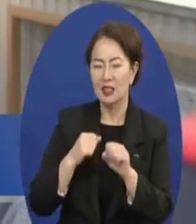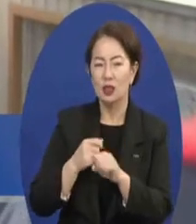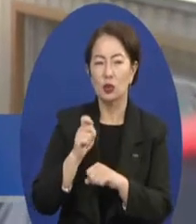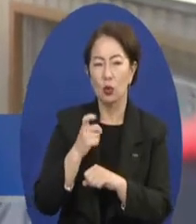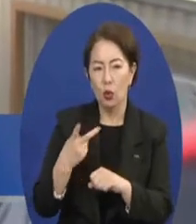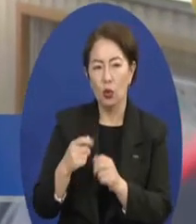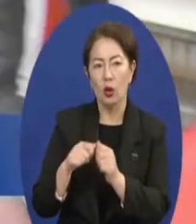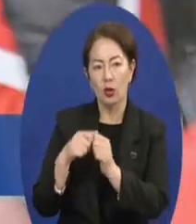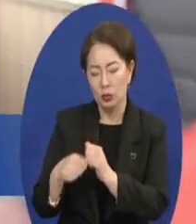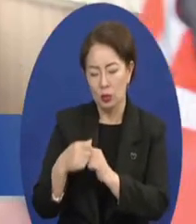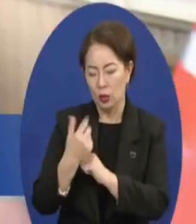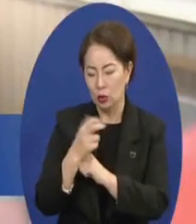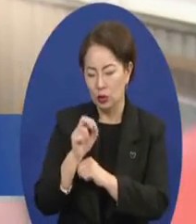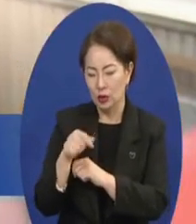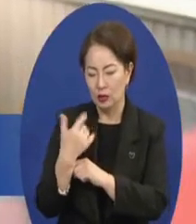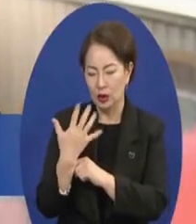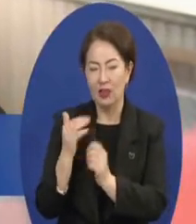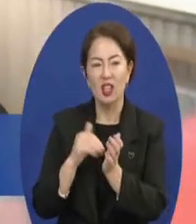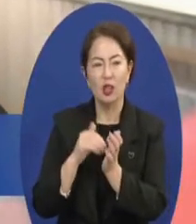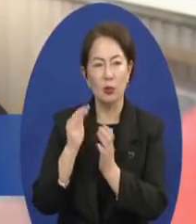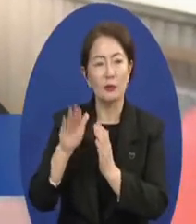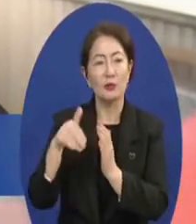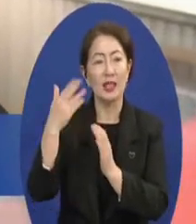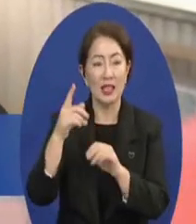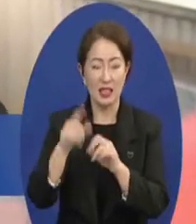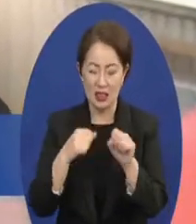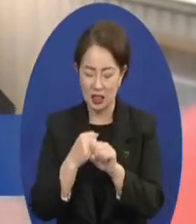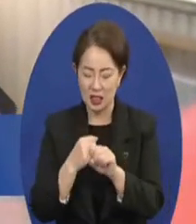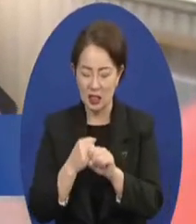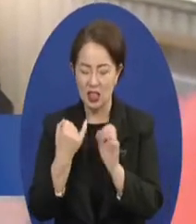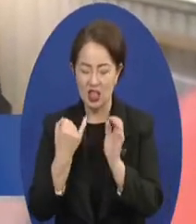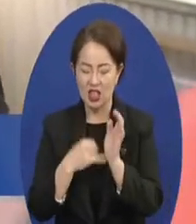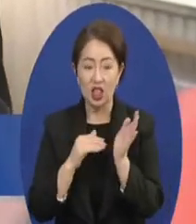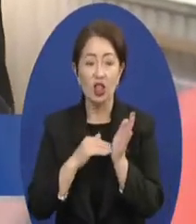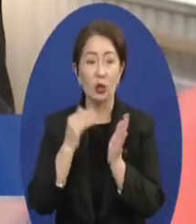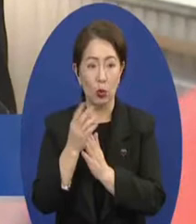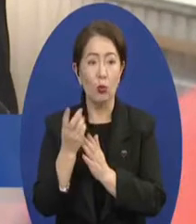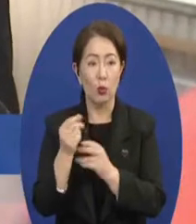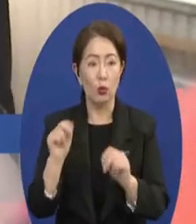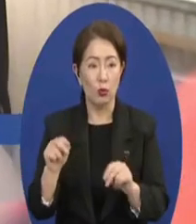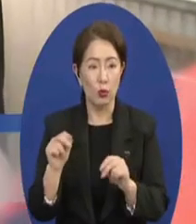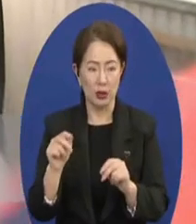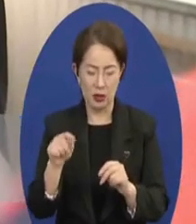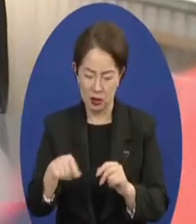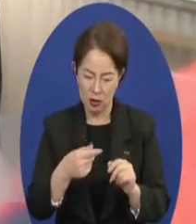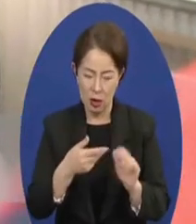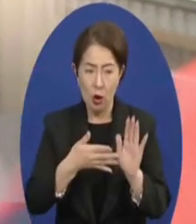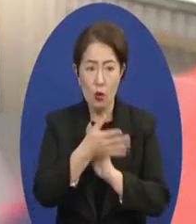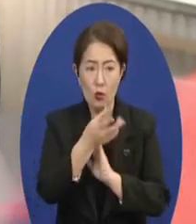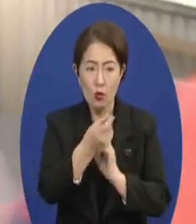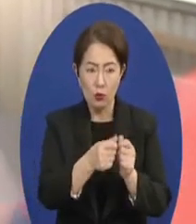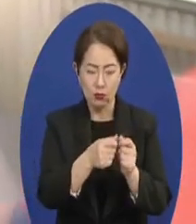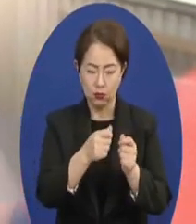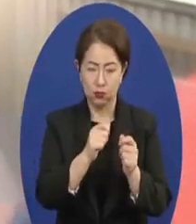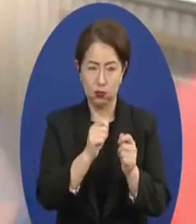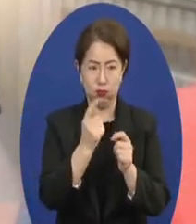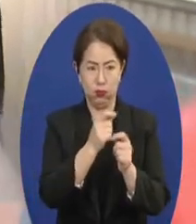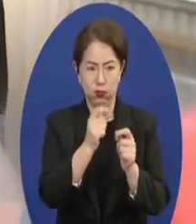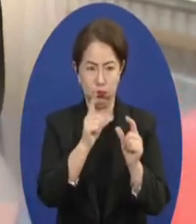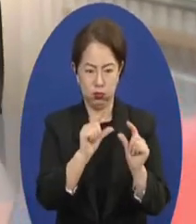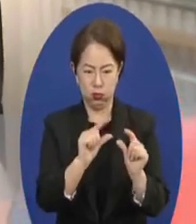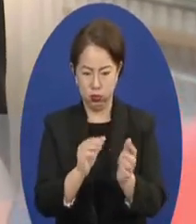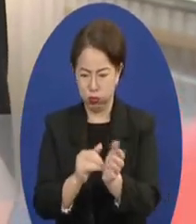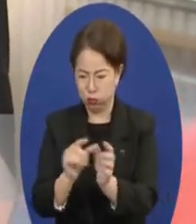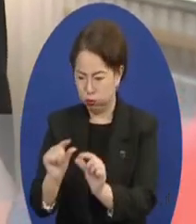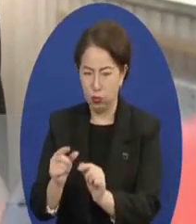жил 30.5 тэрбум төгрөг, ирэх жил 60 тэрбум төгрөг байгаа бүтэн жилээрээ. Энийг бол энэ тарифын дутагдлаас болж төлж барахгүй нэ